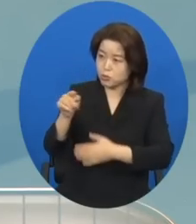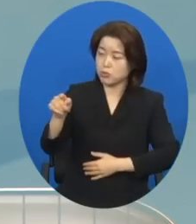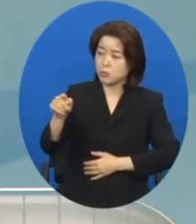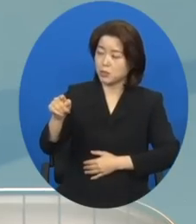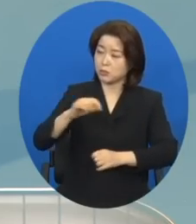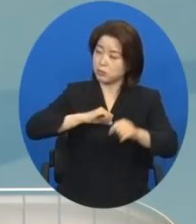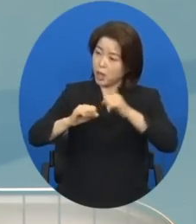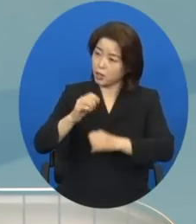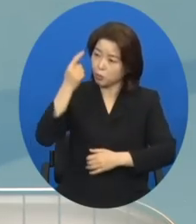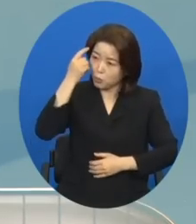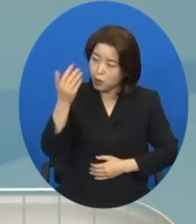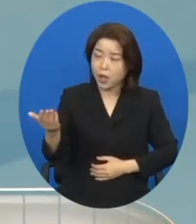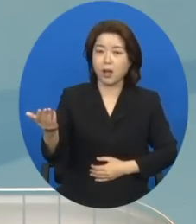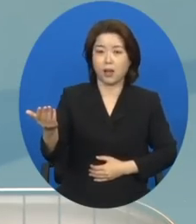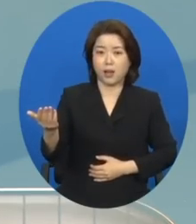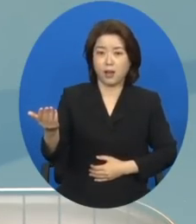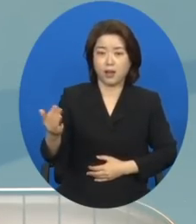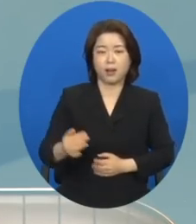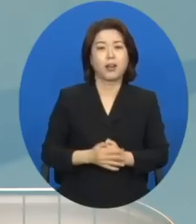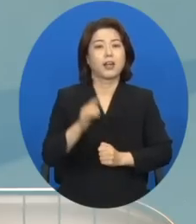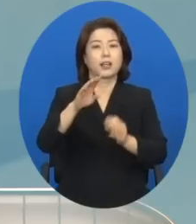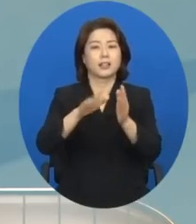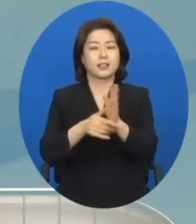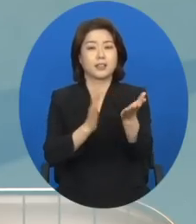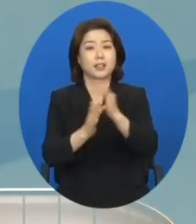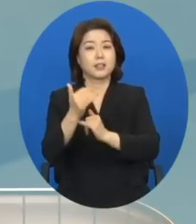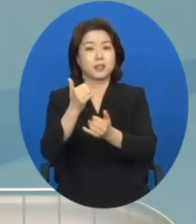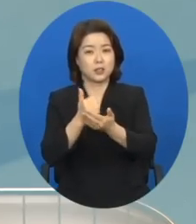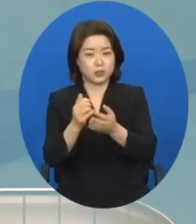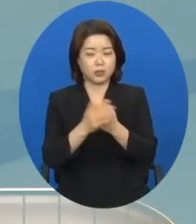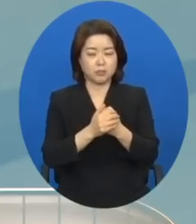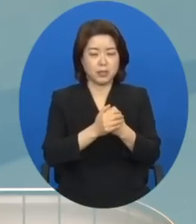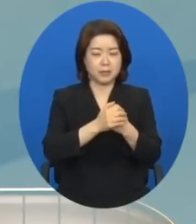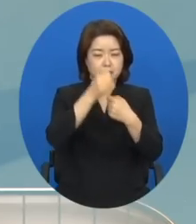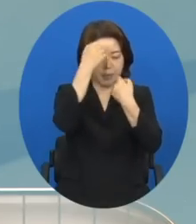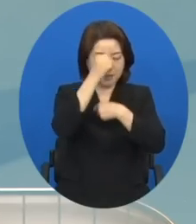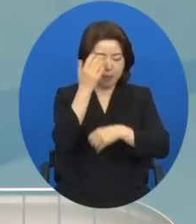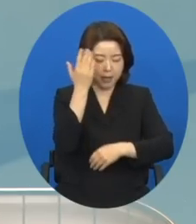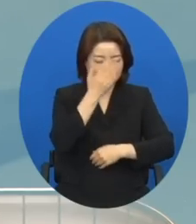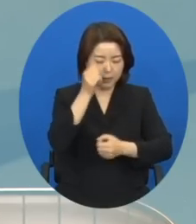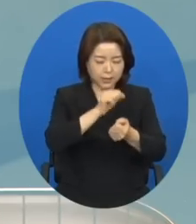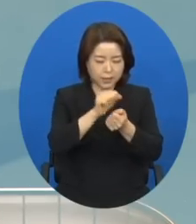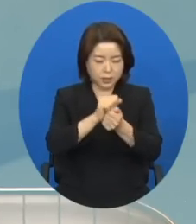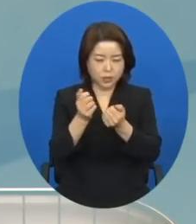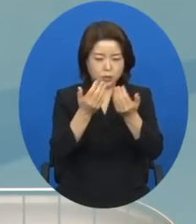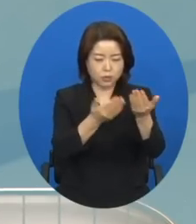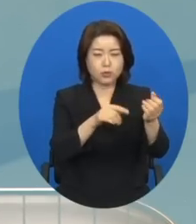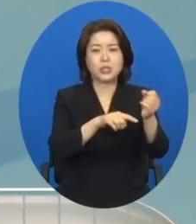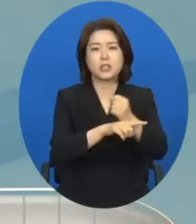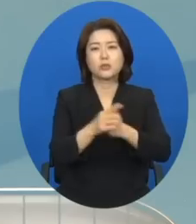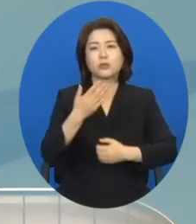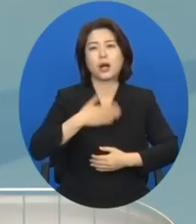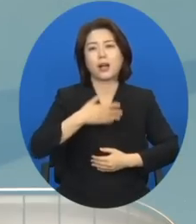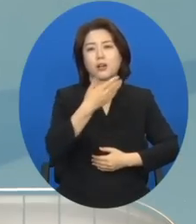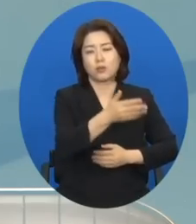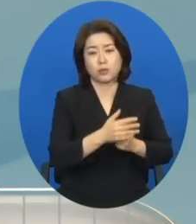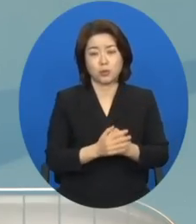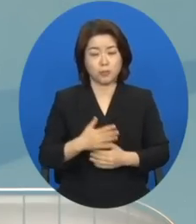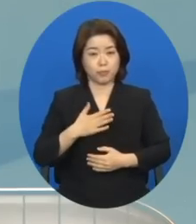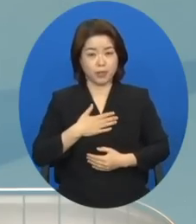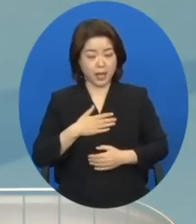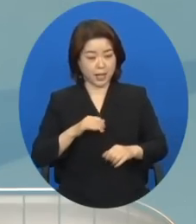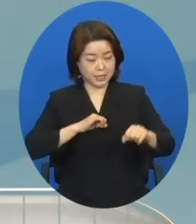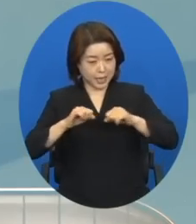그렇게 하려고 하십니까? 이때 예수님께서 세족의 의미를 말씀해 주십니다. 내가 하는 일을 지금 너가